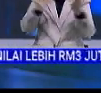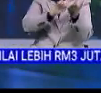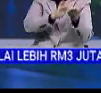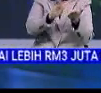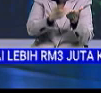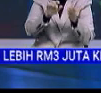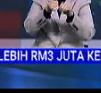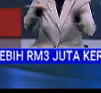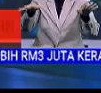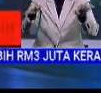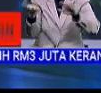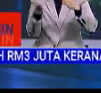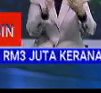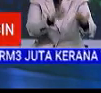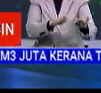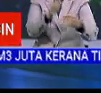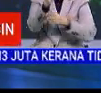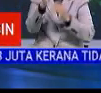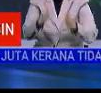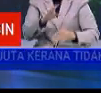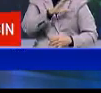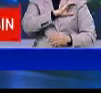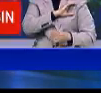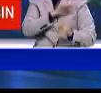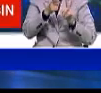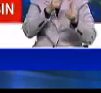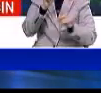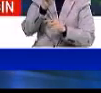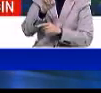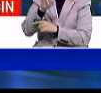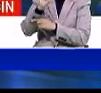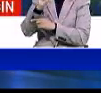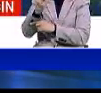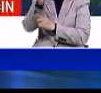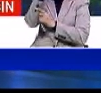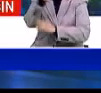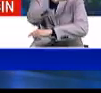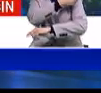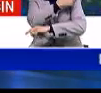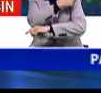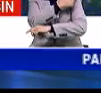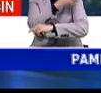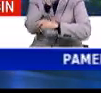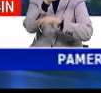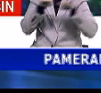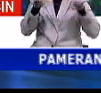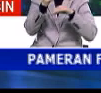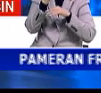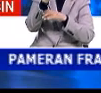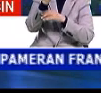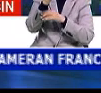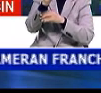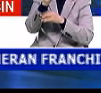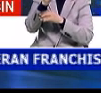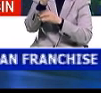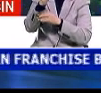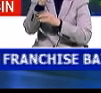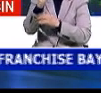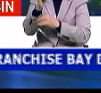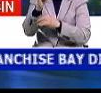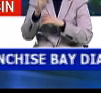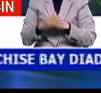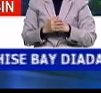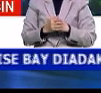sosial berkaitan kematian seorang anggota polis daerah Gerik akibat suntikan vaksin dos kedua. Ketua polisnya, Datuk